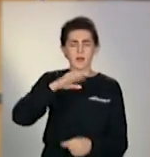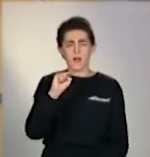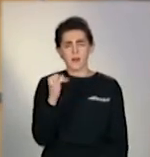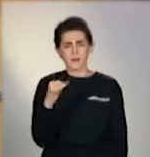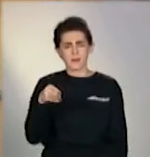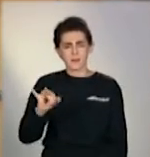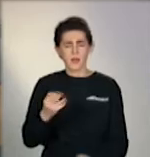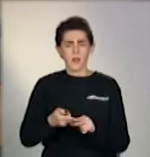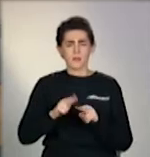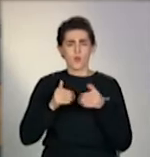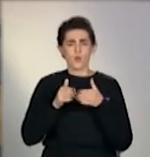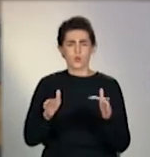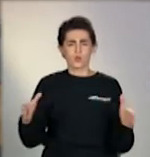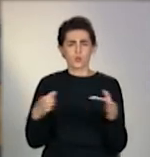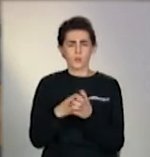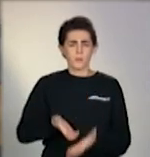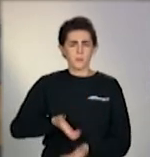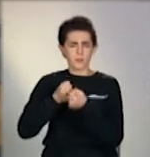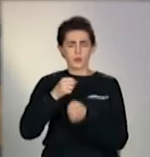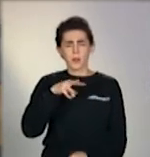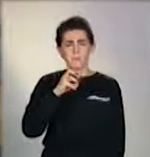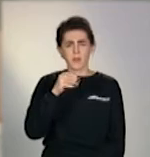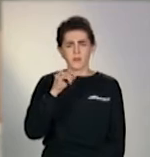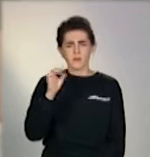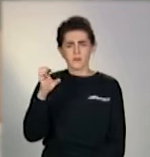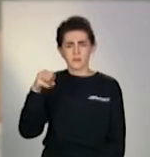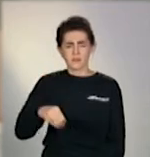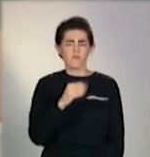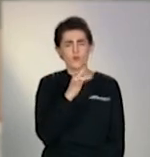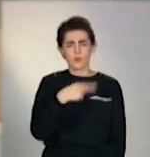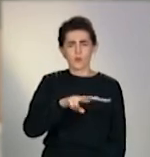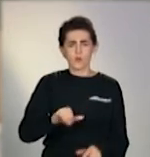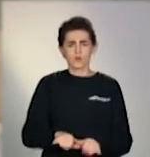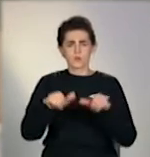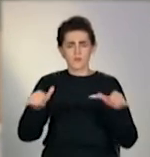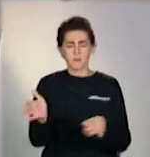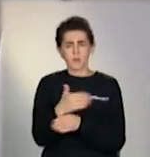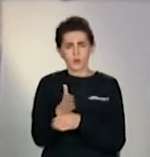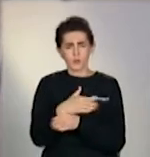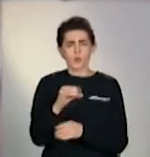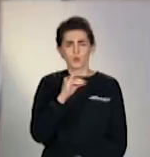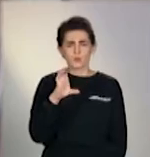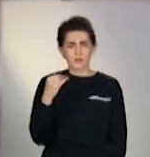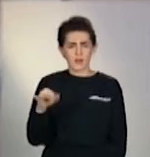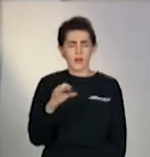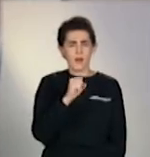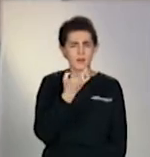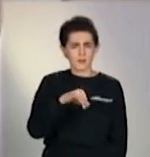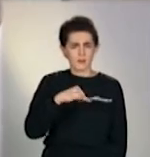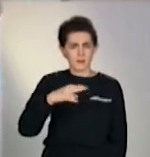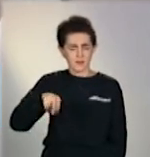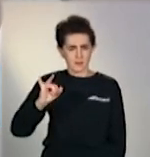простір також відкрили за підтримки групи MedInvest, фонду розвитку Маріуполя та USAID. Вони допомогли зробити